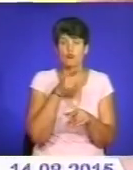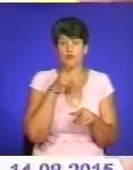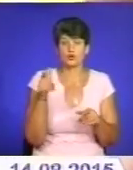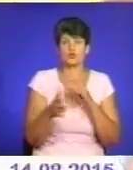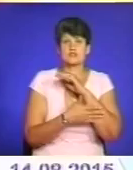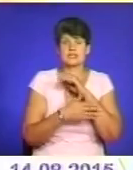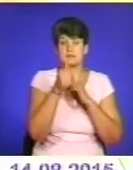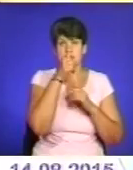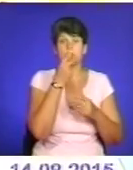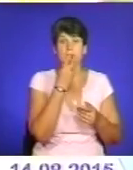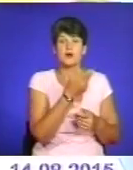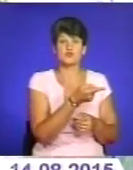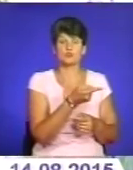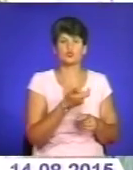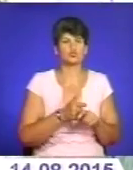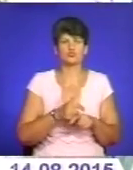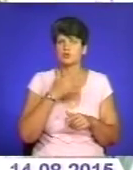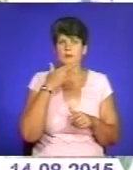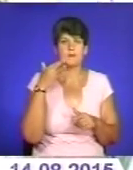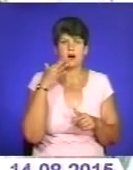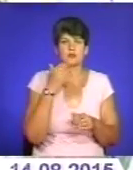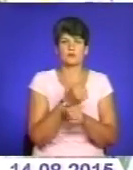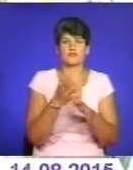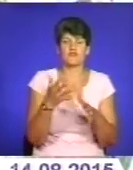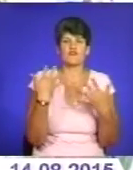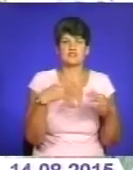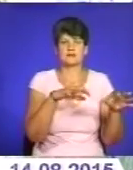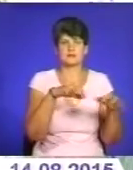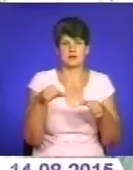місяців ми бачимо, що дуже багато боєприпасів вже вивезено і знешкоджено.